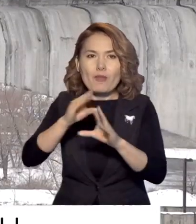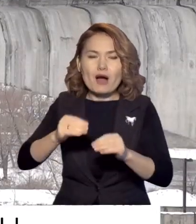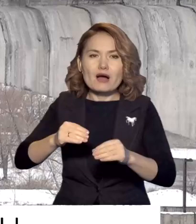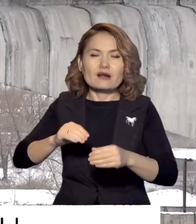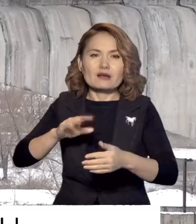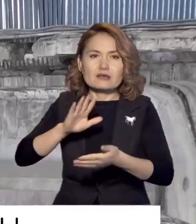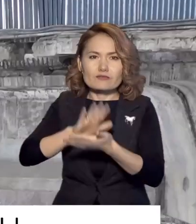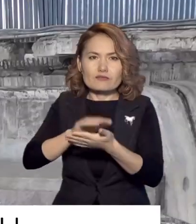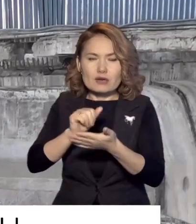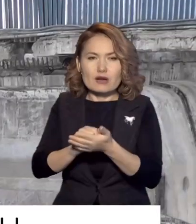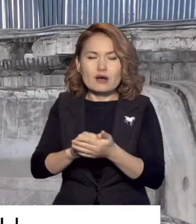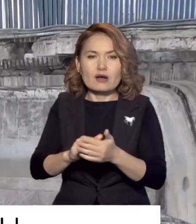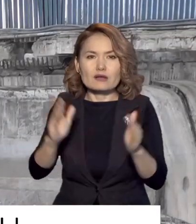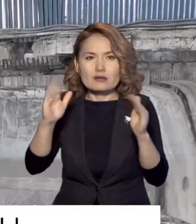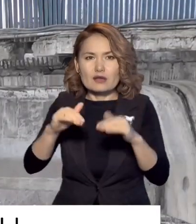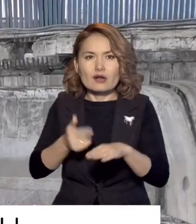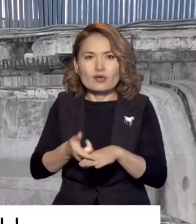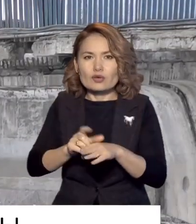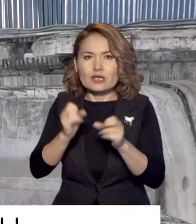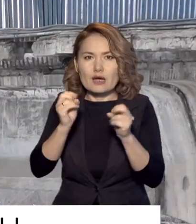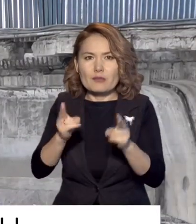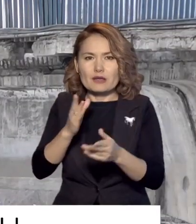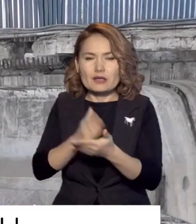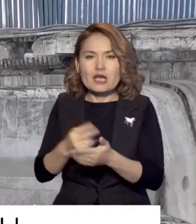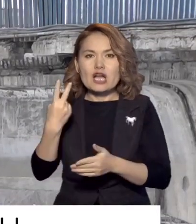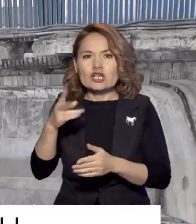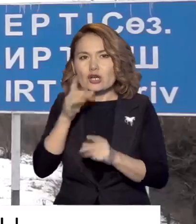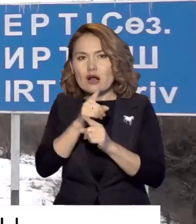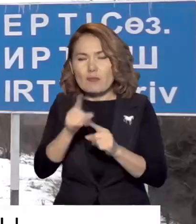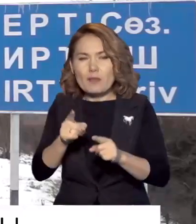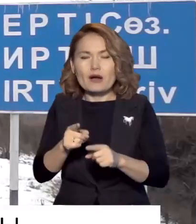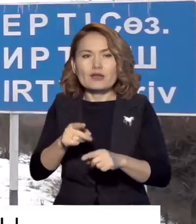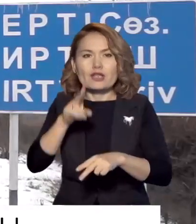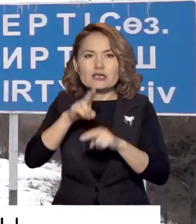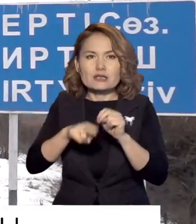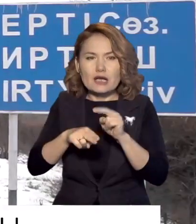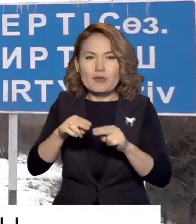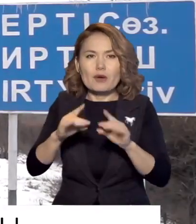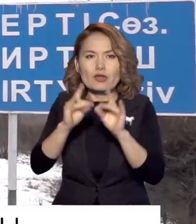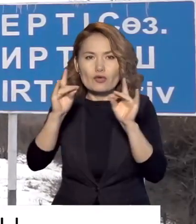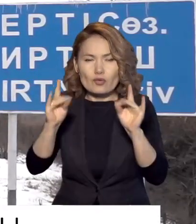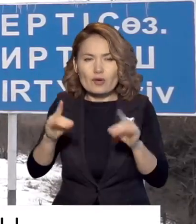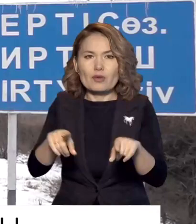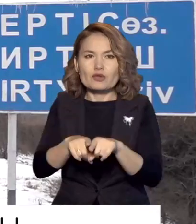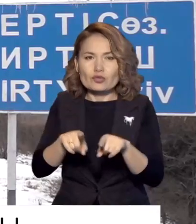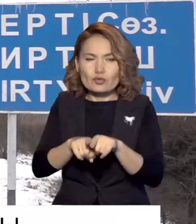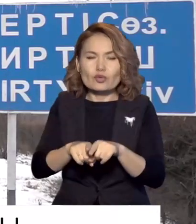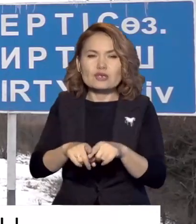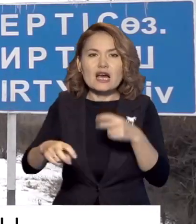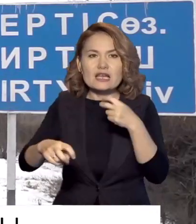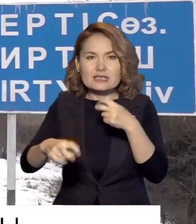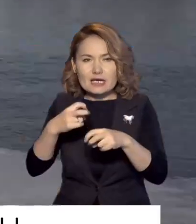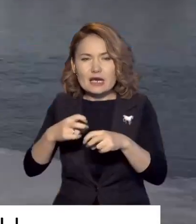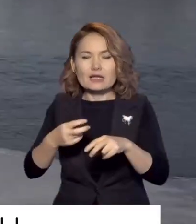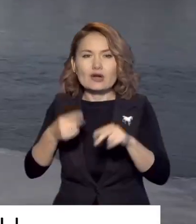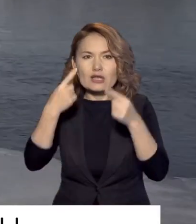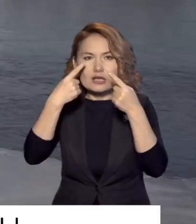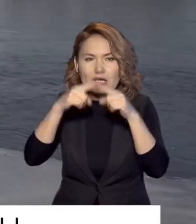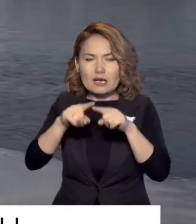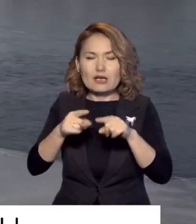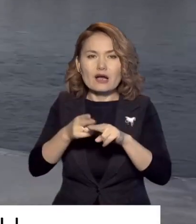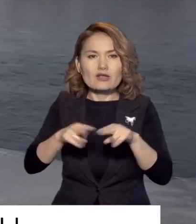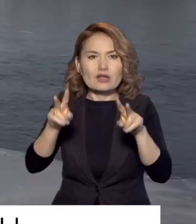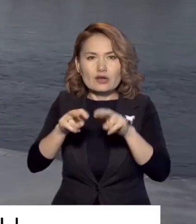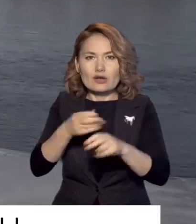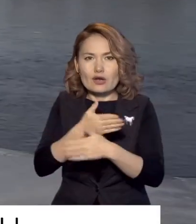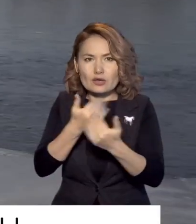шіріп, бірнеше рет көлік те құлап кеткен. Одан бөлек 20 жыл бұрын салынған аспалы көпірдің де жағдайы белгісіз. Ол техникалық тексеруден мүлдем